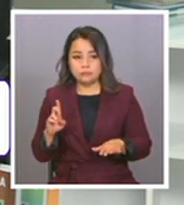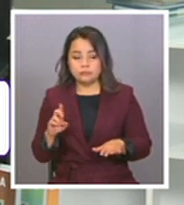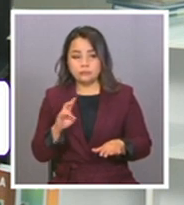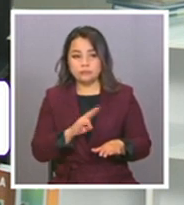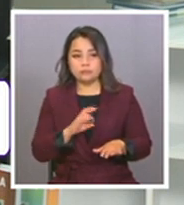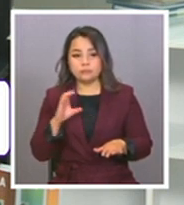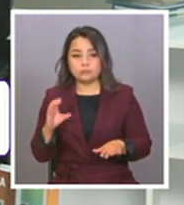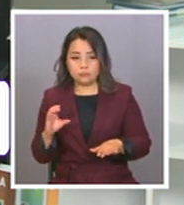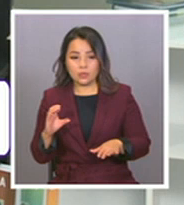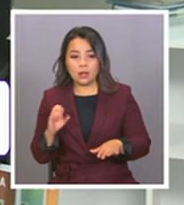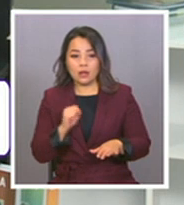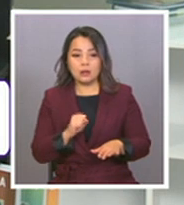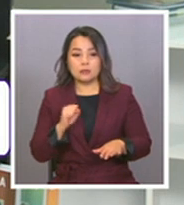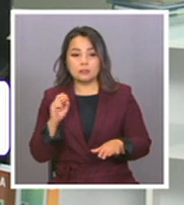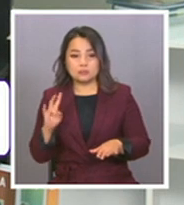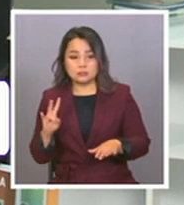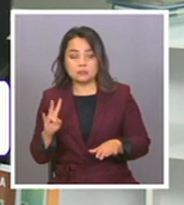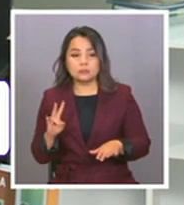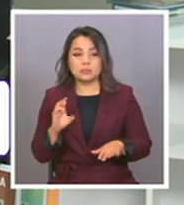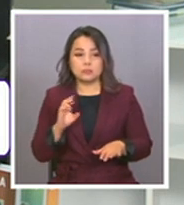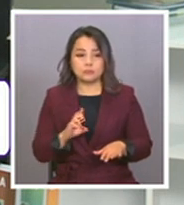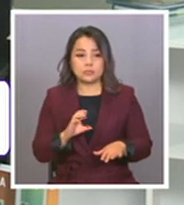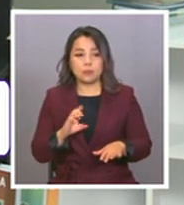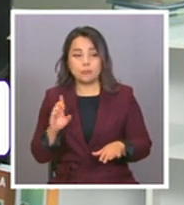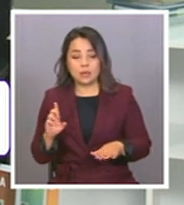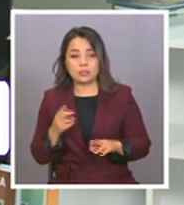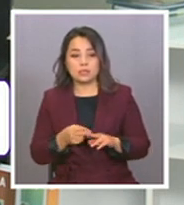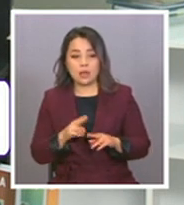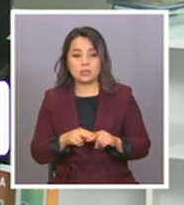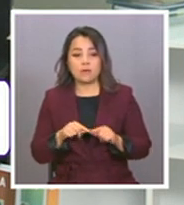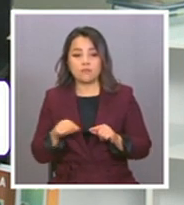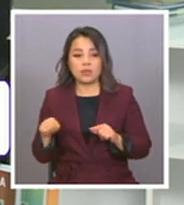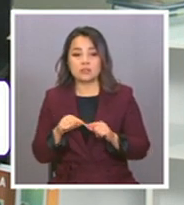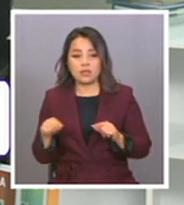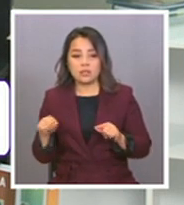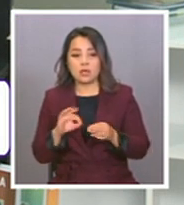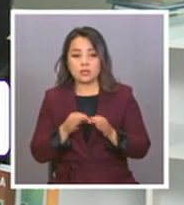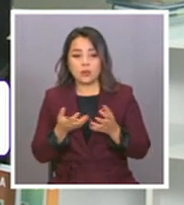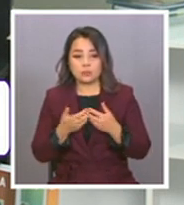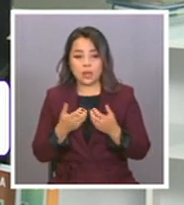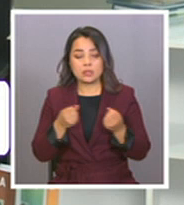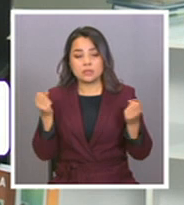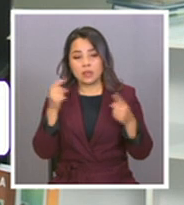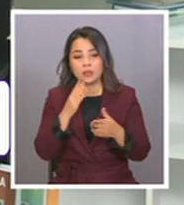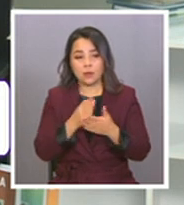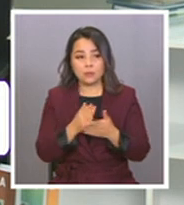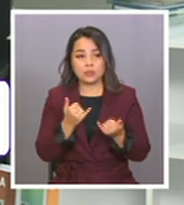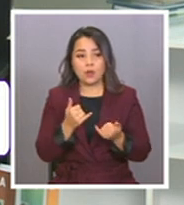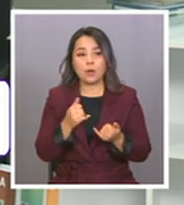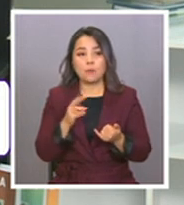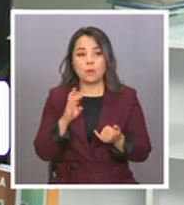векторын, N, А, С, Б, А, С векторларының модульдерін анықтайық. Яғни, модуль деген сөз не